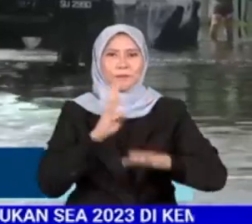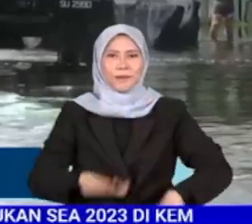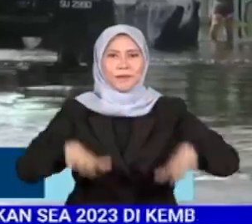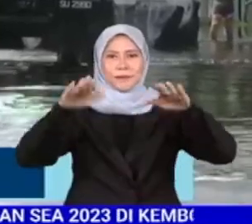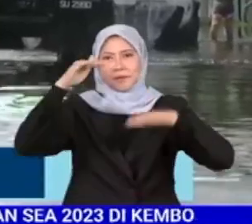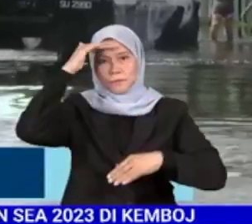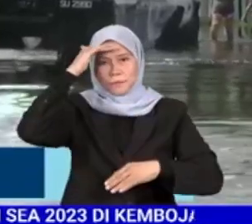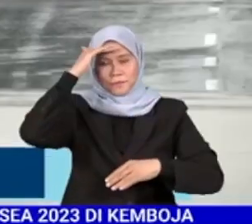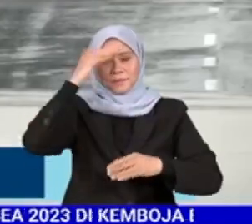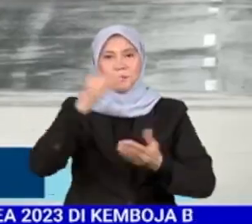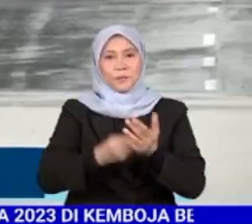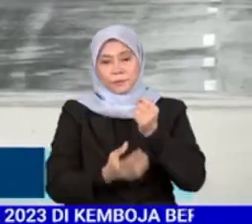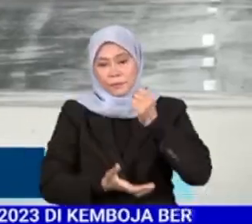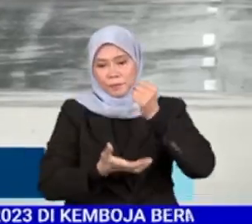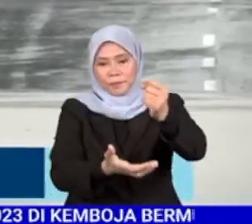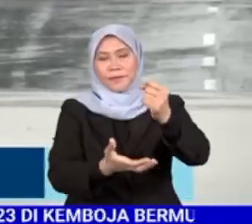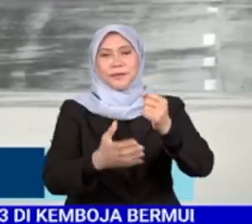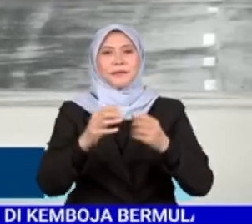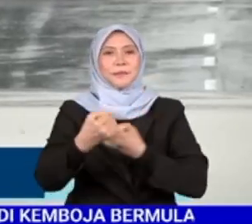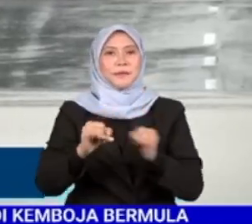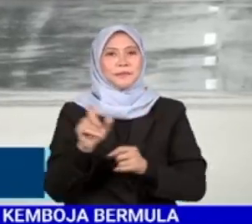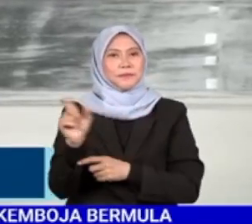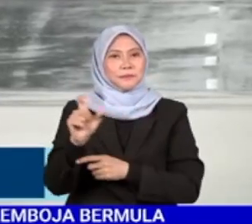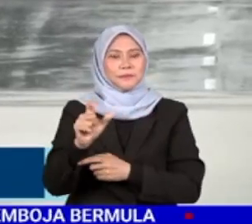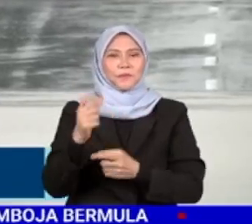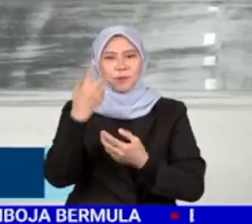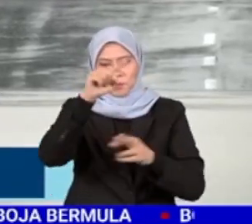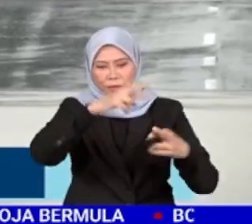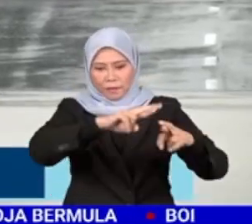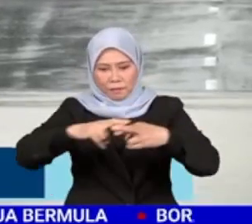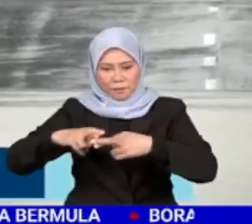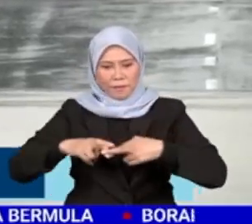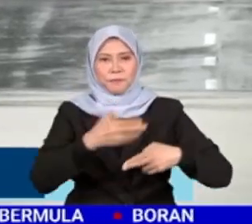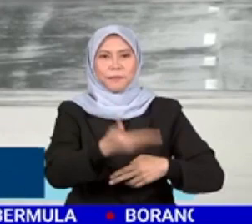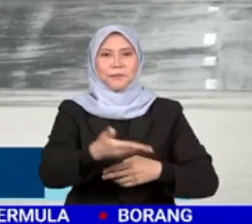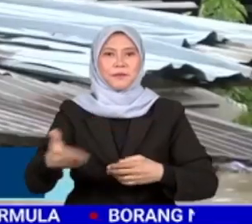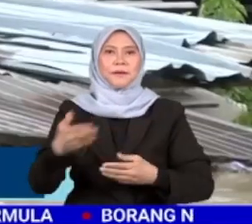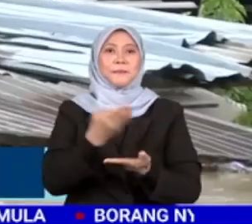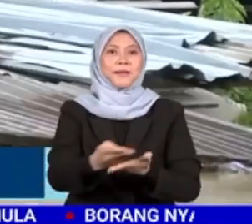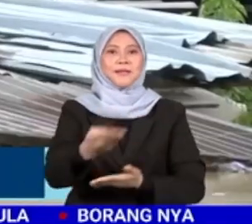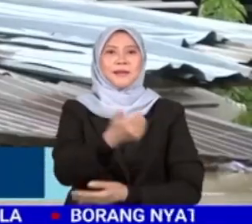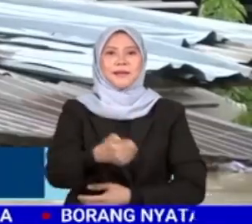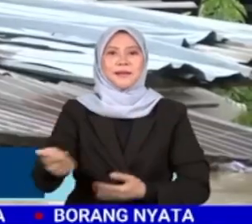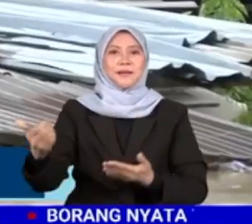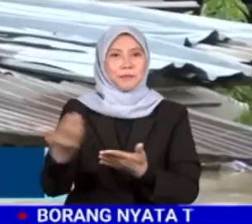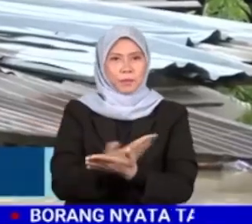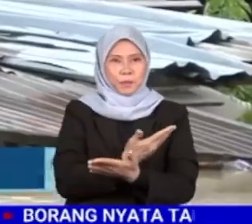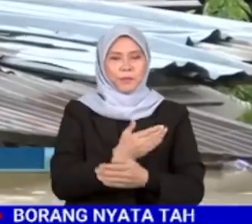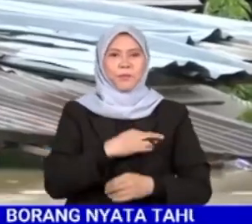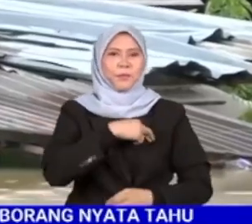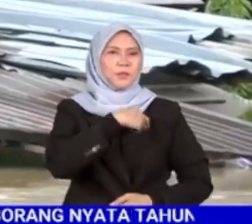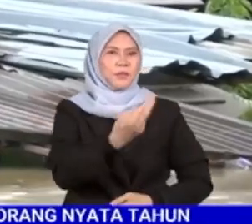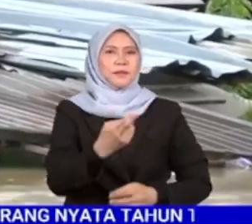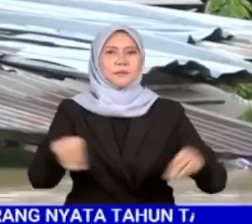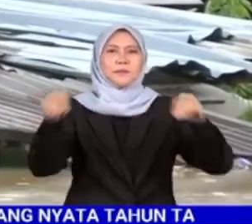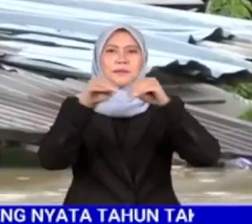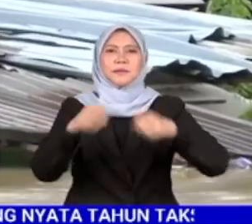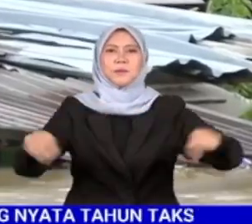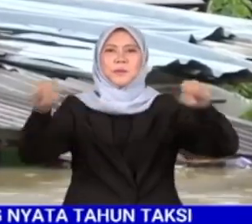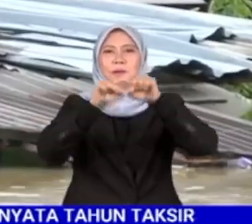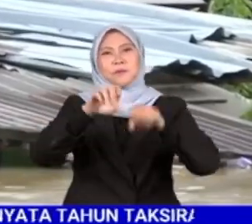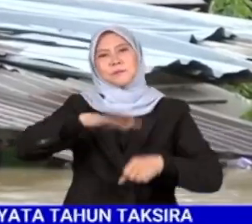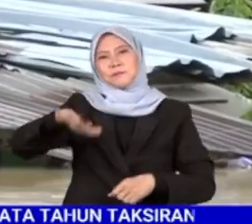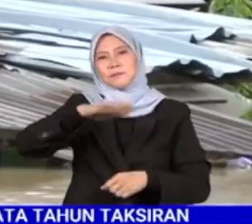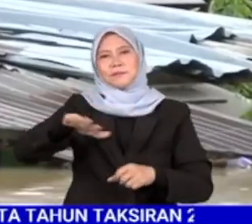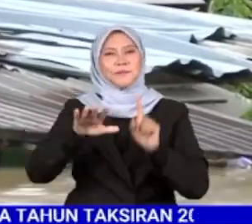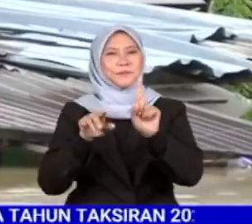Johor. Keuntungan Jabatan Agama Islam negeri itu bagi membaiki fasiliti dan membeli peralatan baharu. Kerugian masjid dan surau terlibat